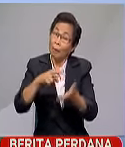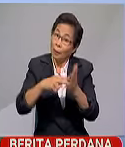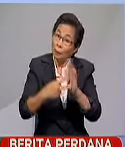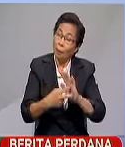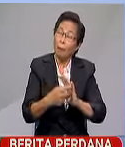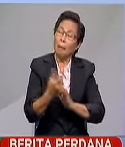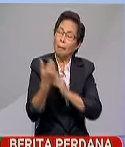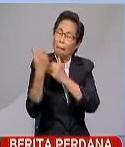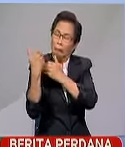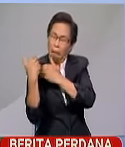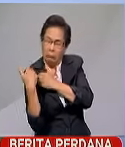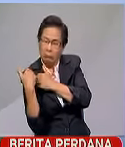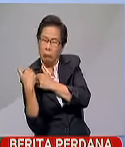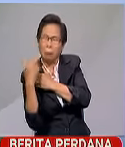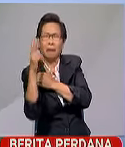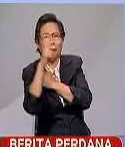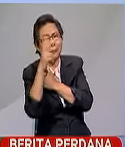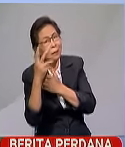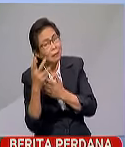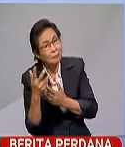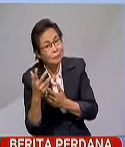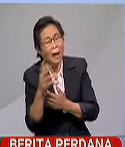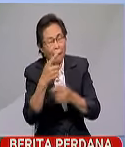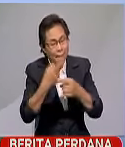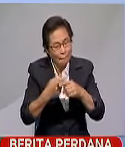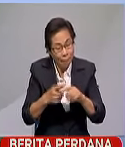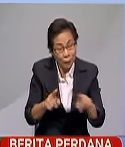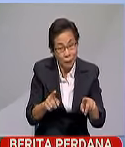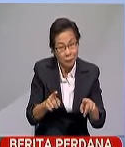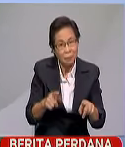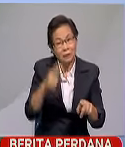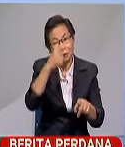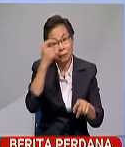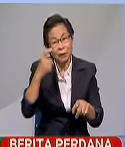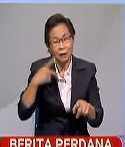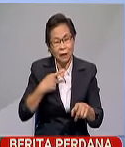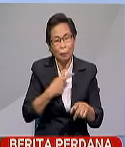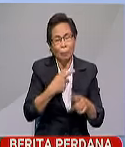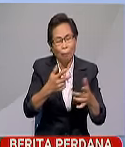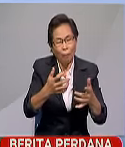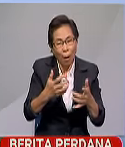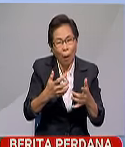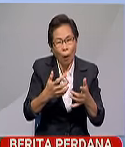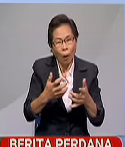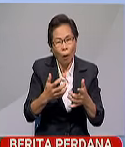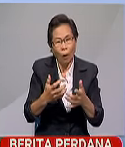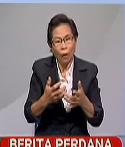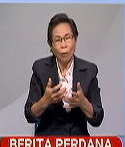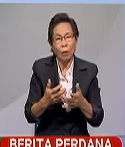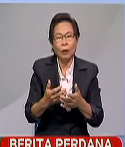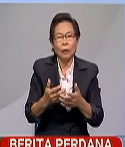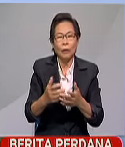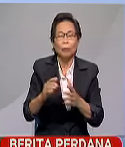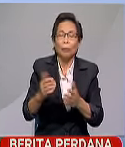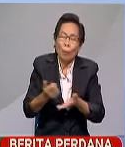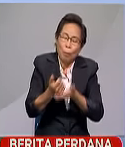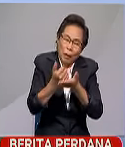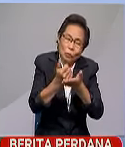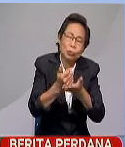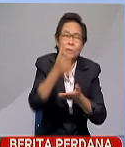yang membebankan kerajaan. Tetapi oleh kerana kita mahu kawal kos sara hidup, nak bantu